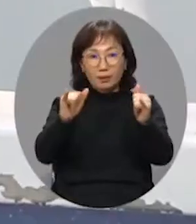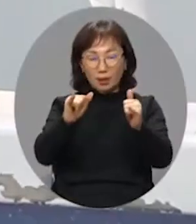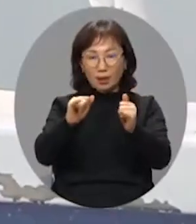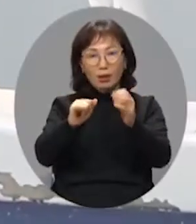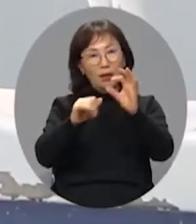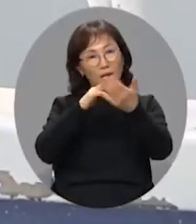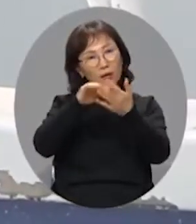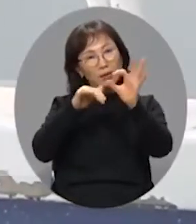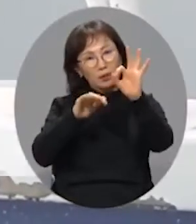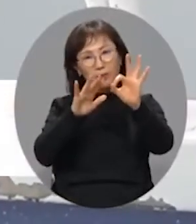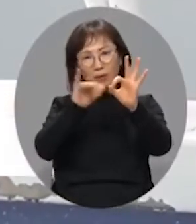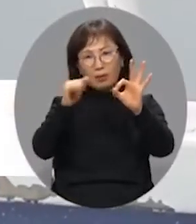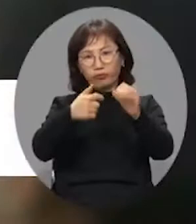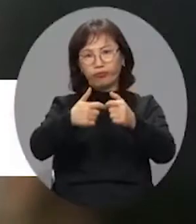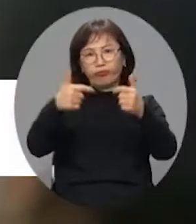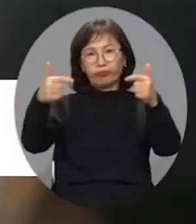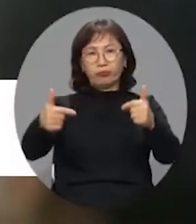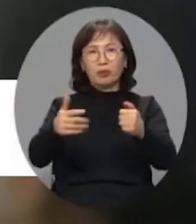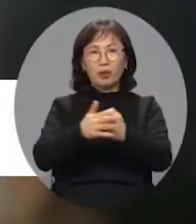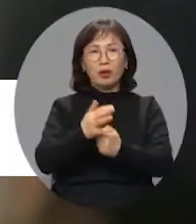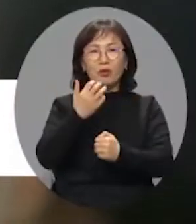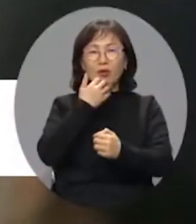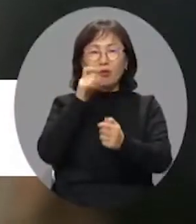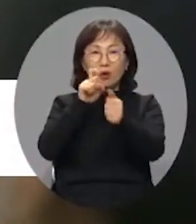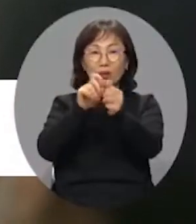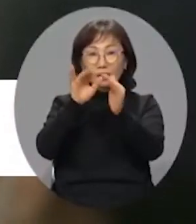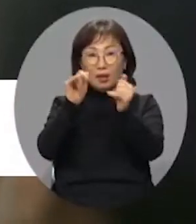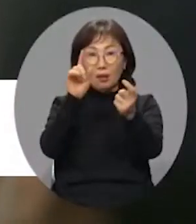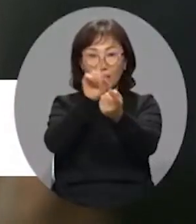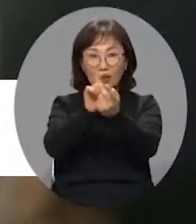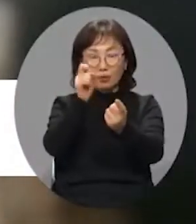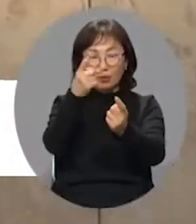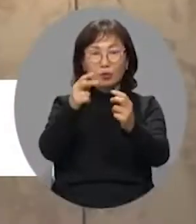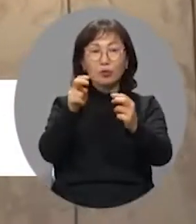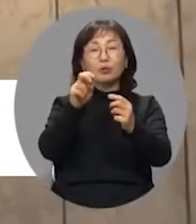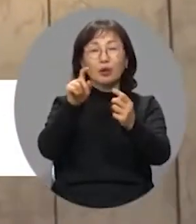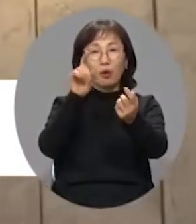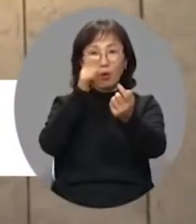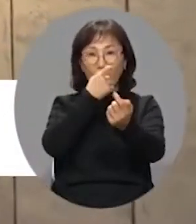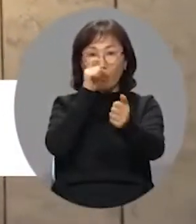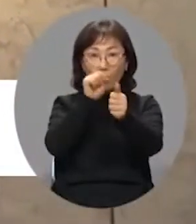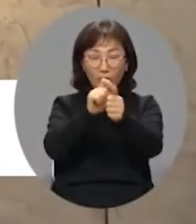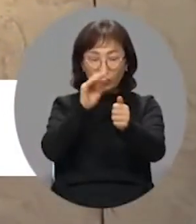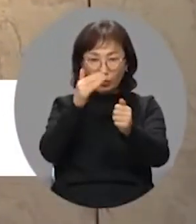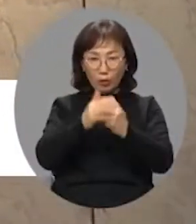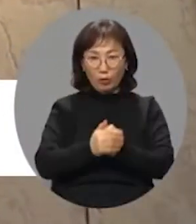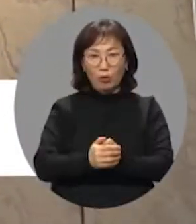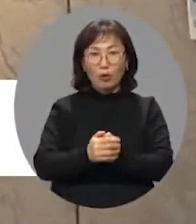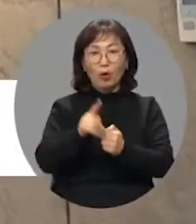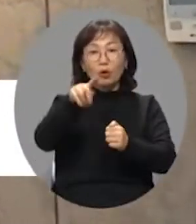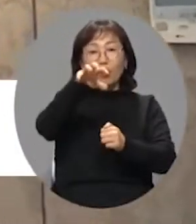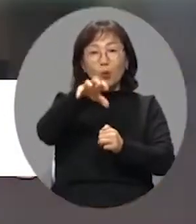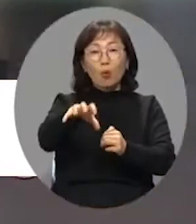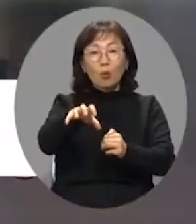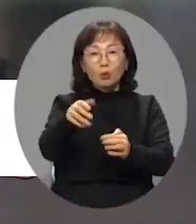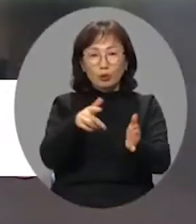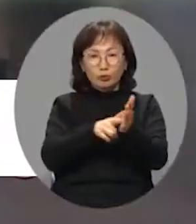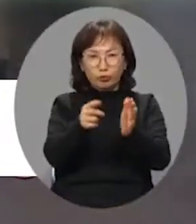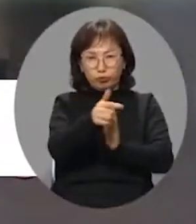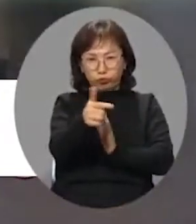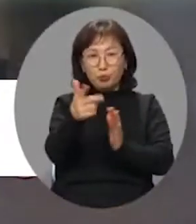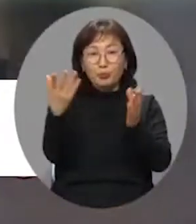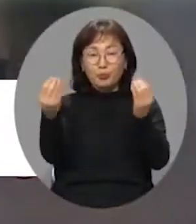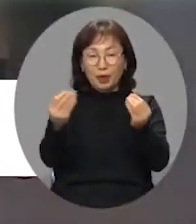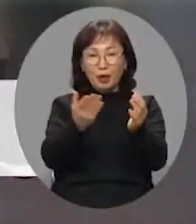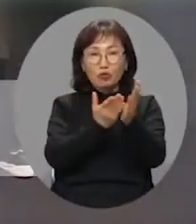10여 명으로 늘었습니다. 서울 확진자와 접촉한 20대가 확진돼 방문지 소독이 이루어졌고